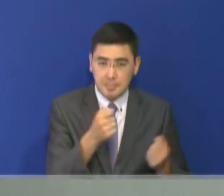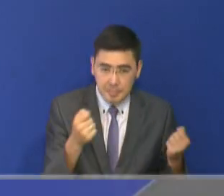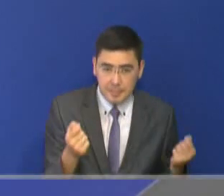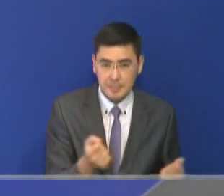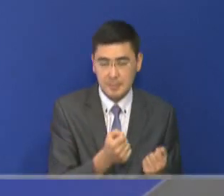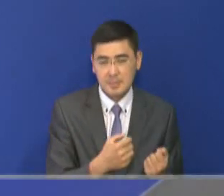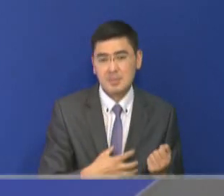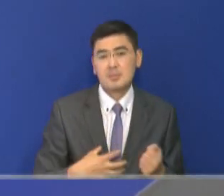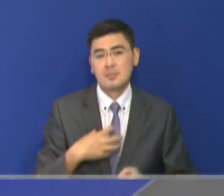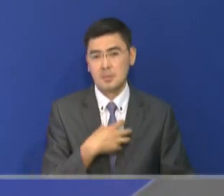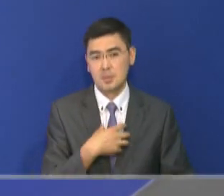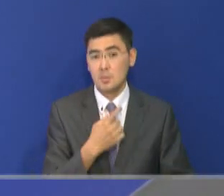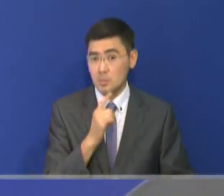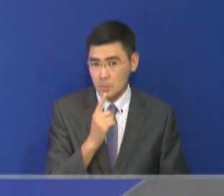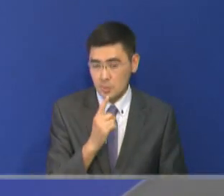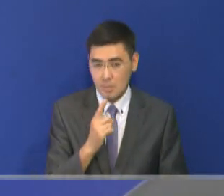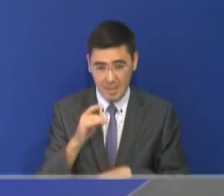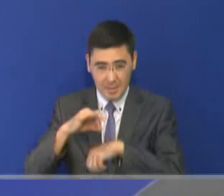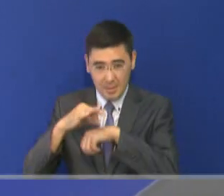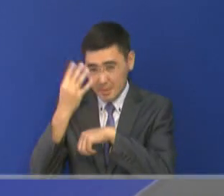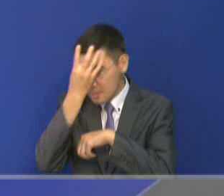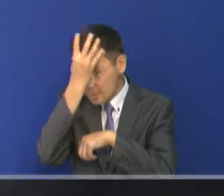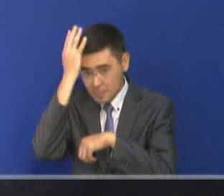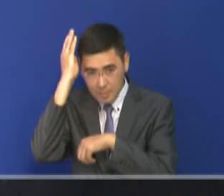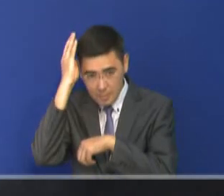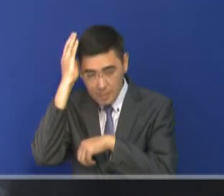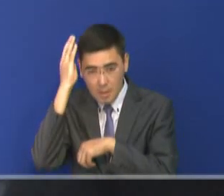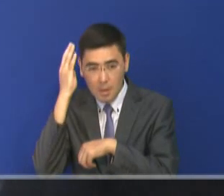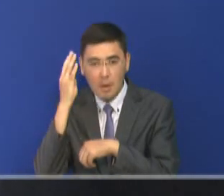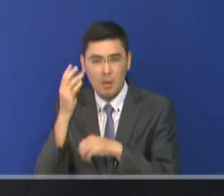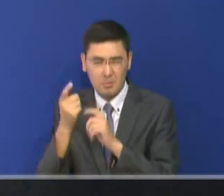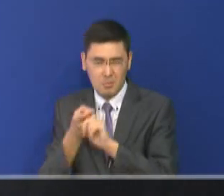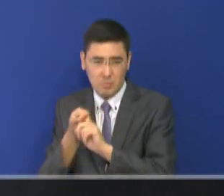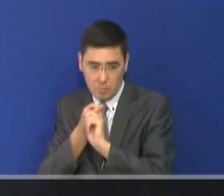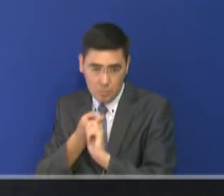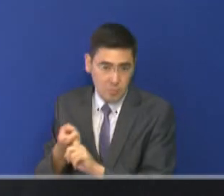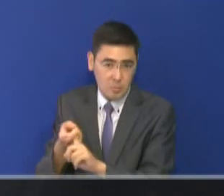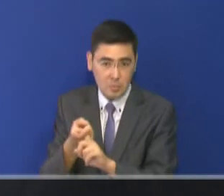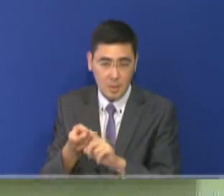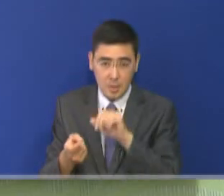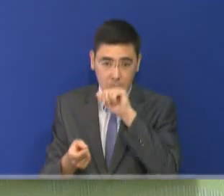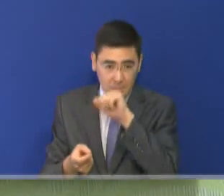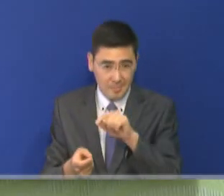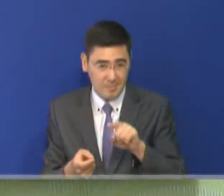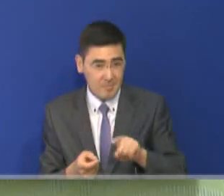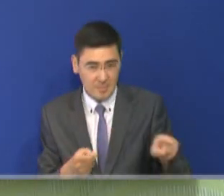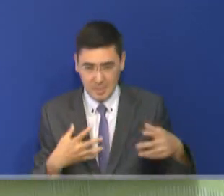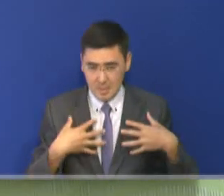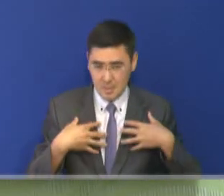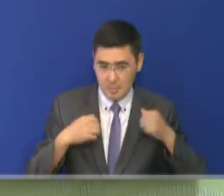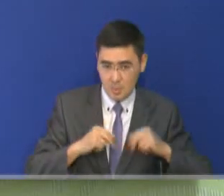глобальной пандемии коронавирусной инфекции все общество стало свидетелем их упорного труда в целях сохранения